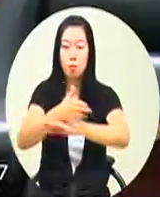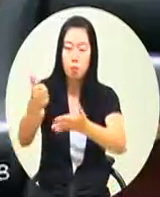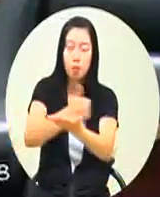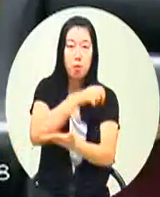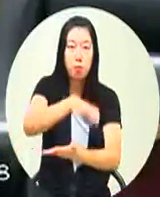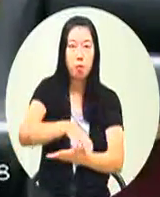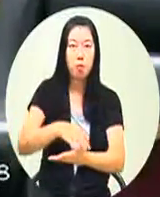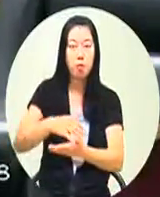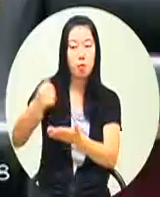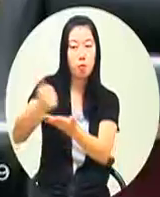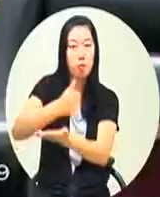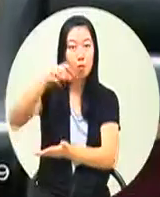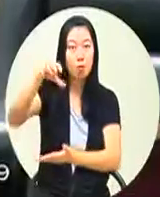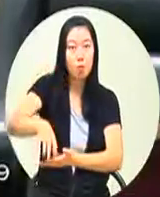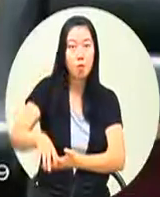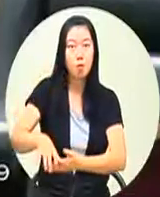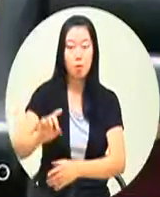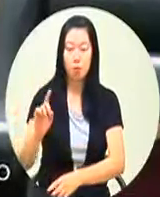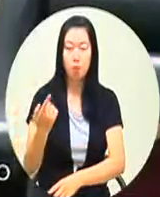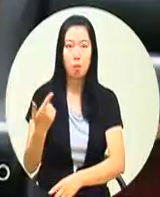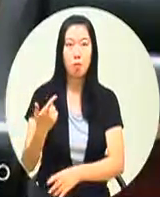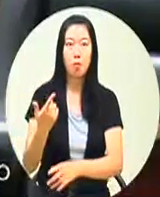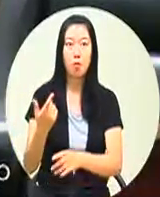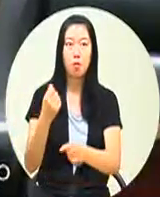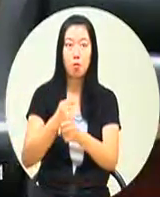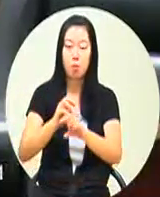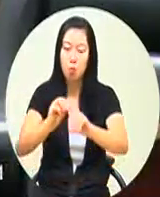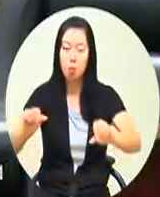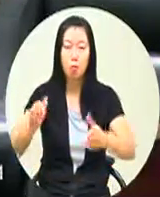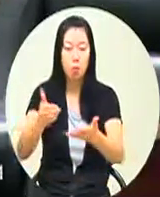头去做处理，这样子我们清淤的问题会比较有机